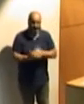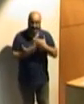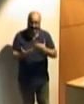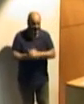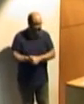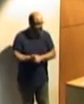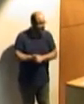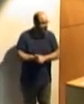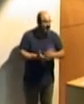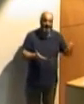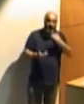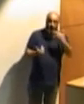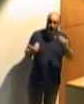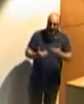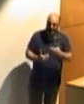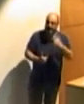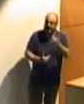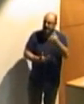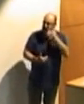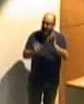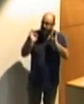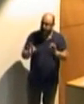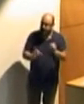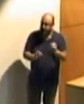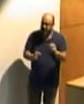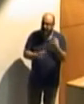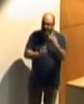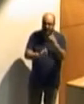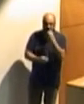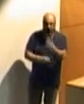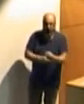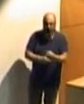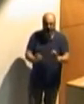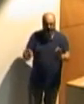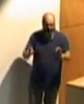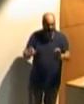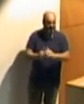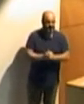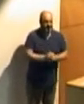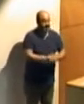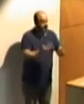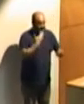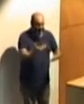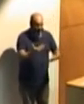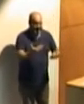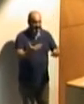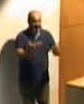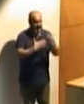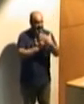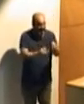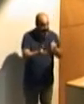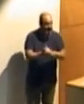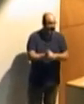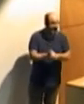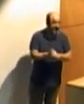bonsoir bonsoir à tous et ce que tout le monde demande tant bien ça va merci beaucoup pour cette invitation et